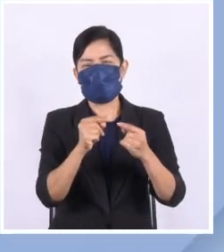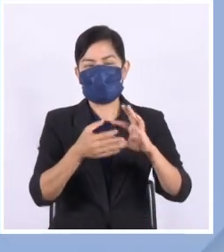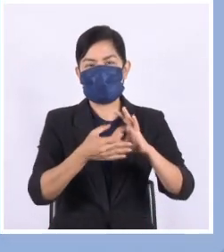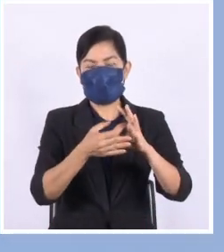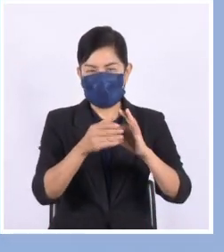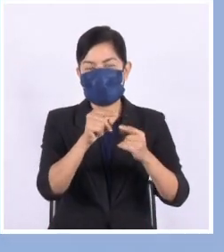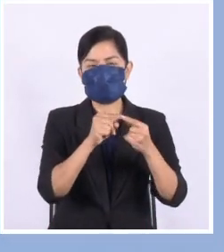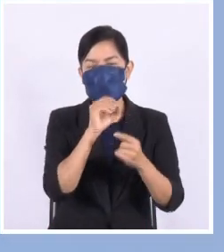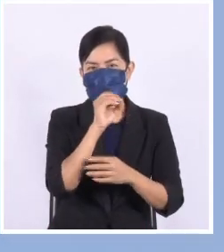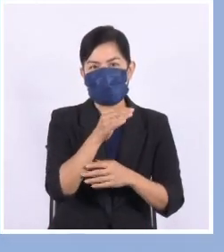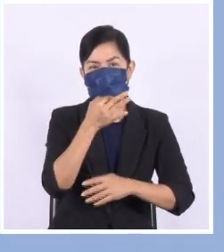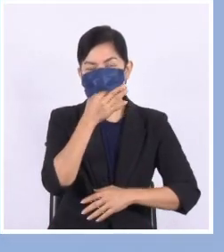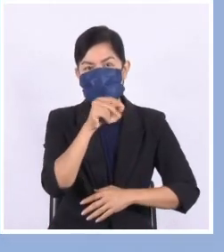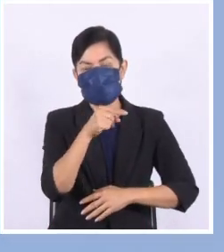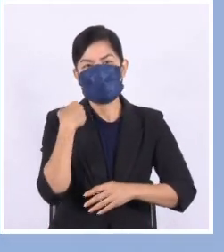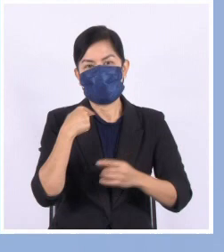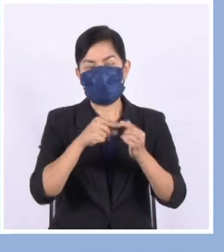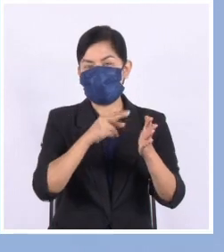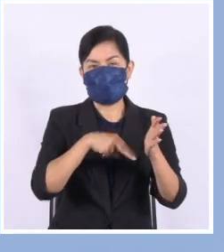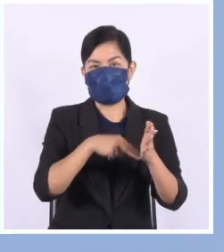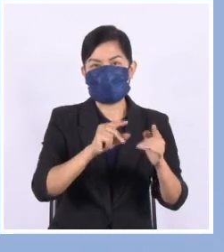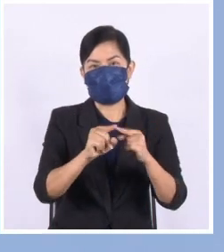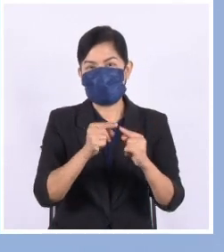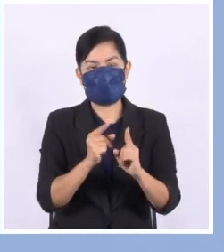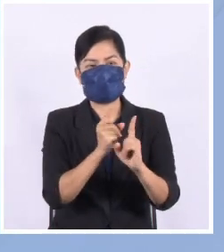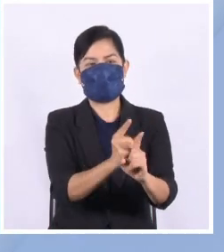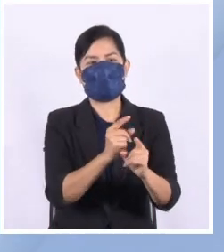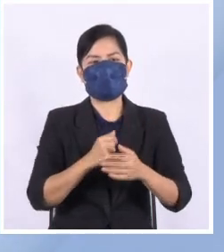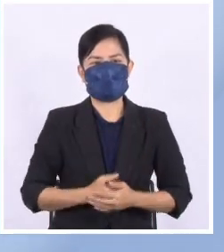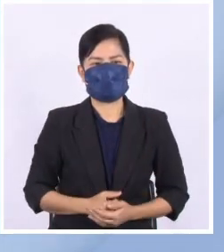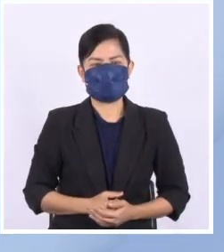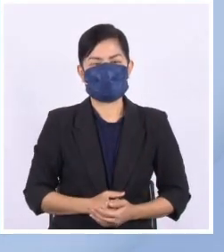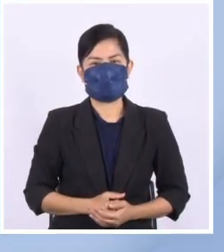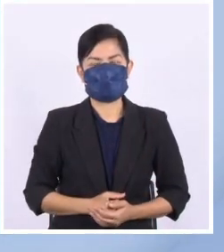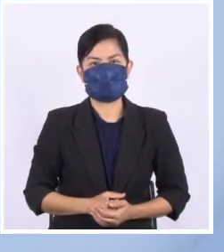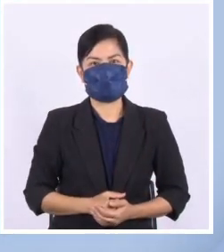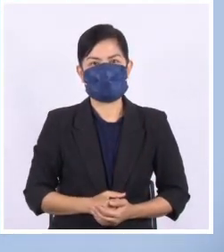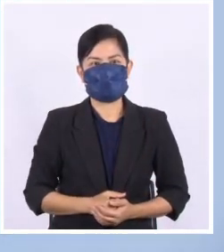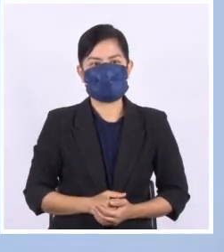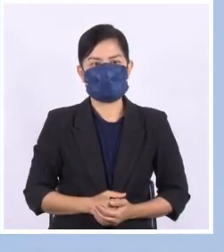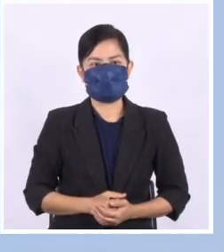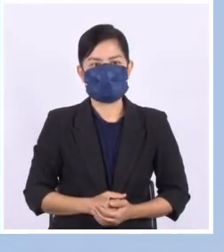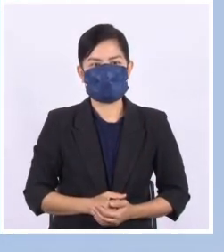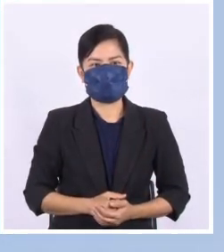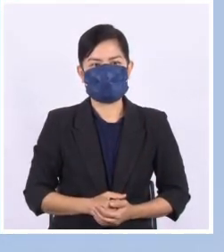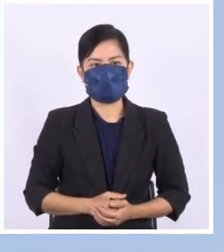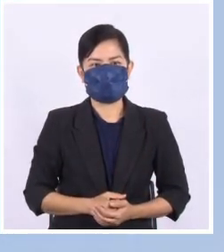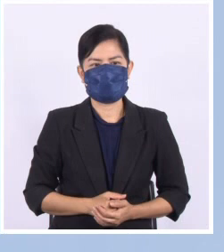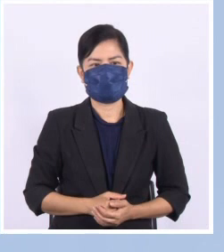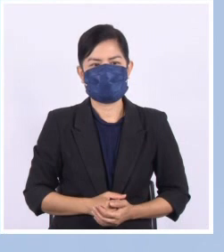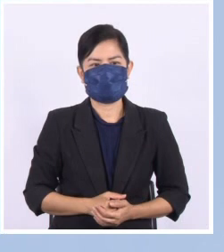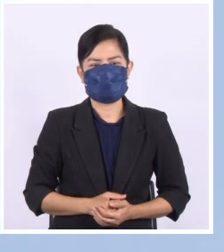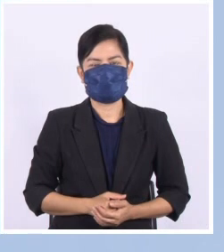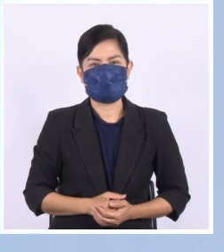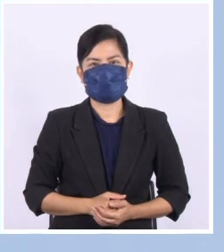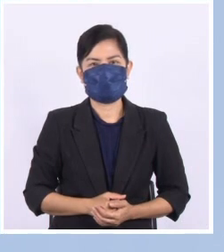อกว่าเห็นเมียวิ่งปั๊บก็เปิดอัดลาดเลยนี่ภาษาบ้านผมนะเปิดอัดลาด แปลว่าอะไรพี่แป๊ะ คือวิ่งแบบไม่เลี้ยวหลังเลยไม่สนใจแล้ววิ่